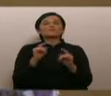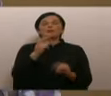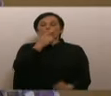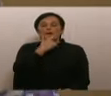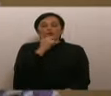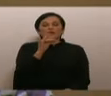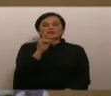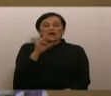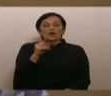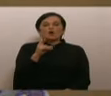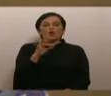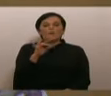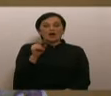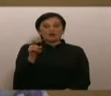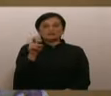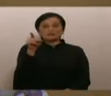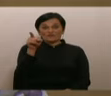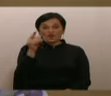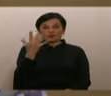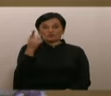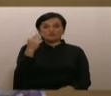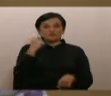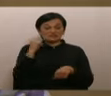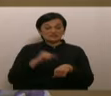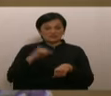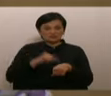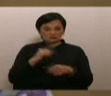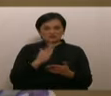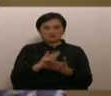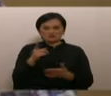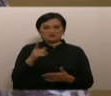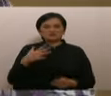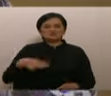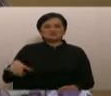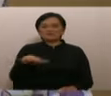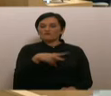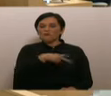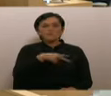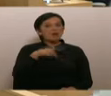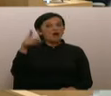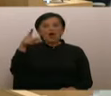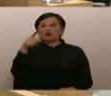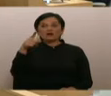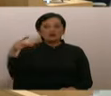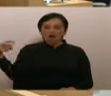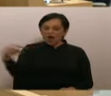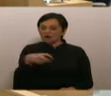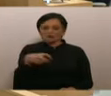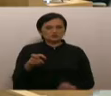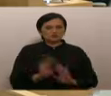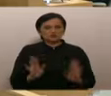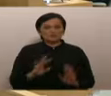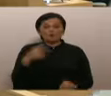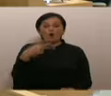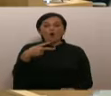კობახიძე, თქვენ რო სინდისი გაგაჩნდეთ, საქართველოს პარლამენტში აღარ შემოხვიდოდით